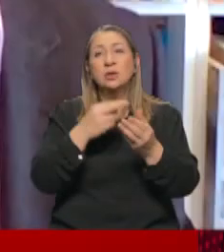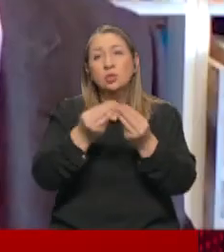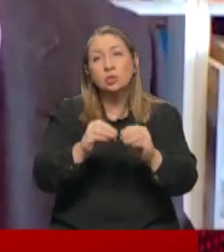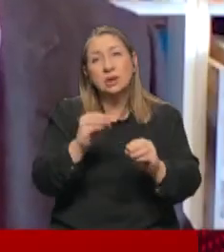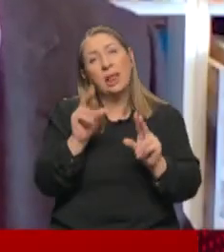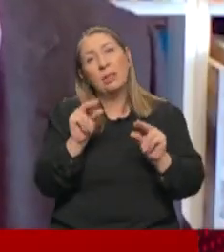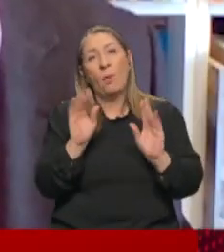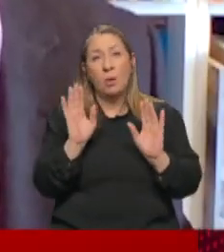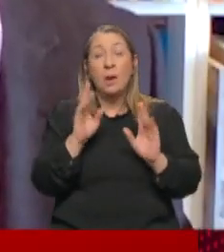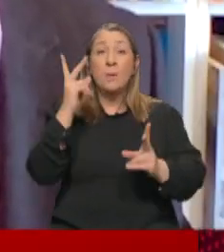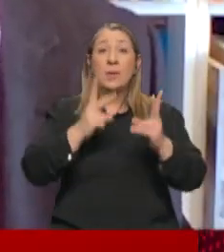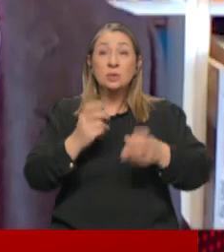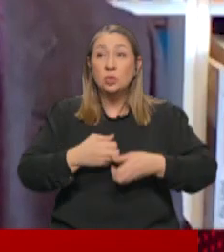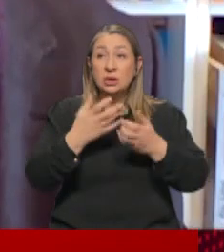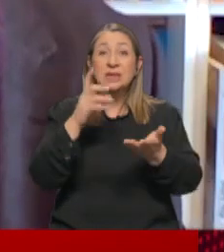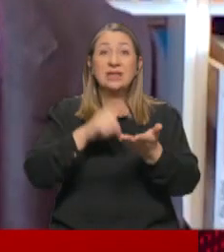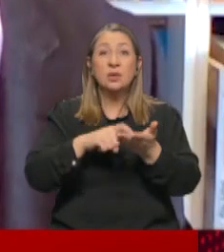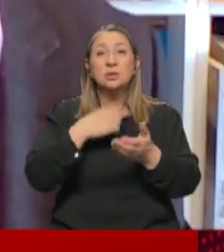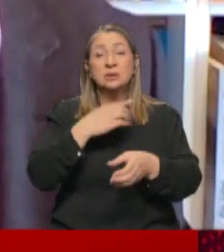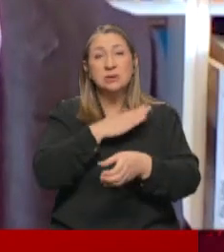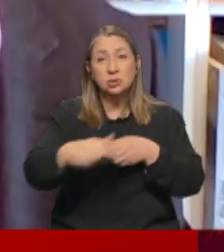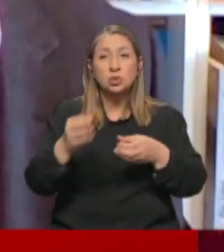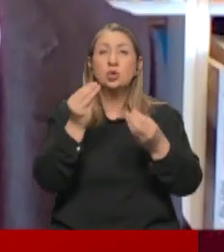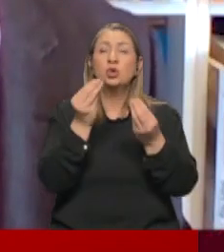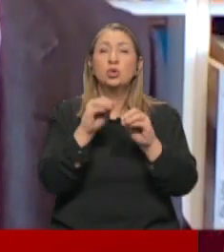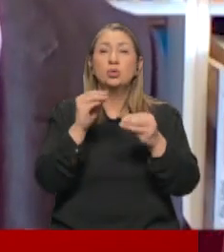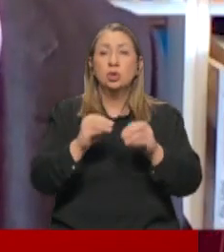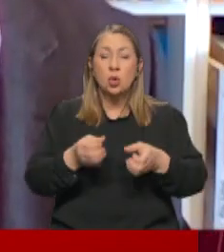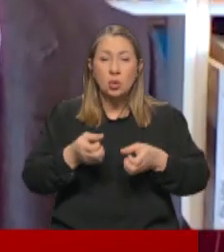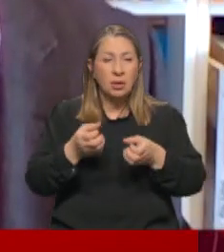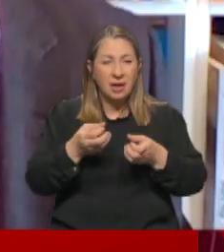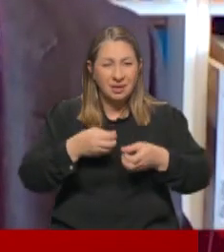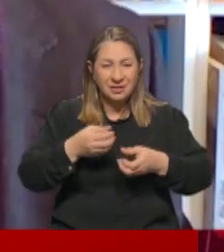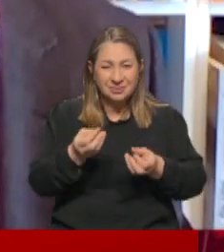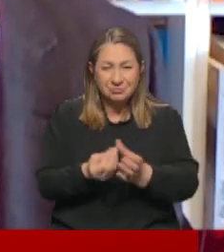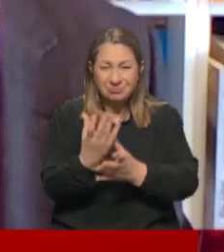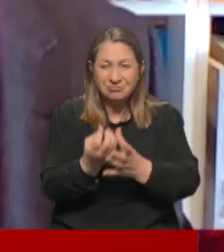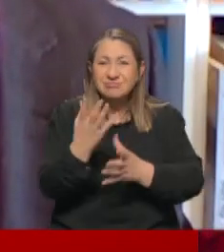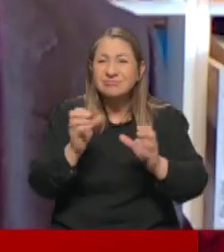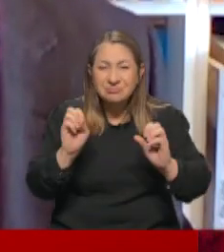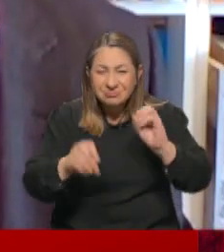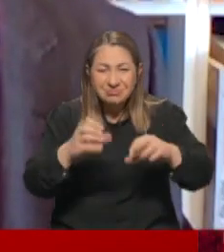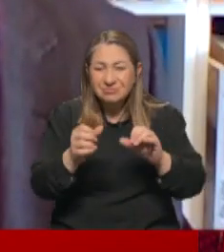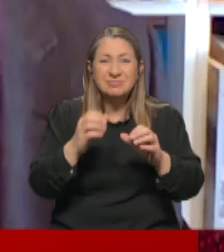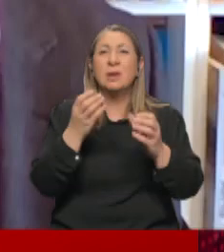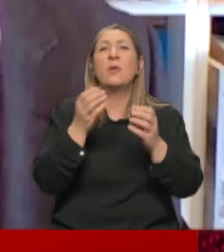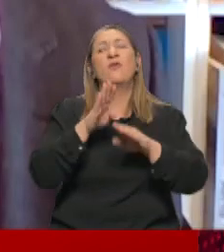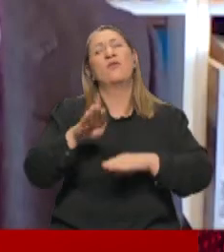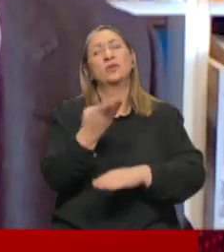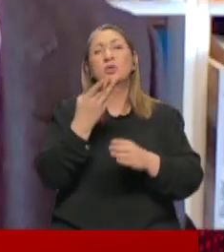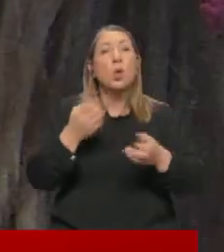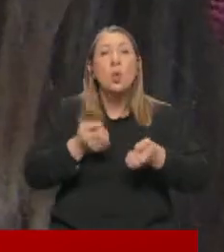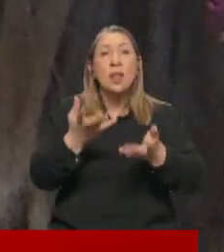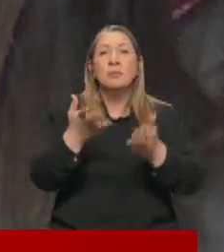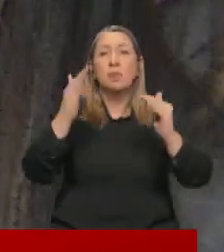bulabiliyor. Bazı üreticiler hani tavuklarını kesip yumurta üretiminden vazgeçiyor. Bu nedenle de üretimde bir düşüş meydana